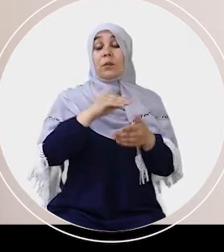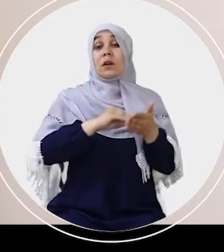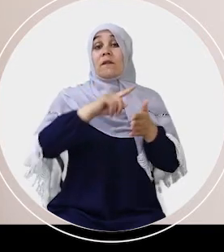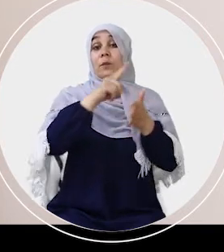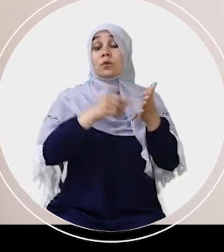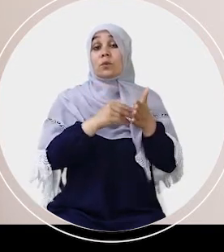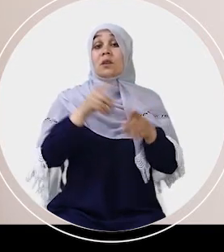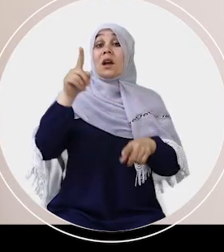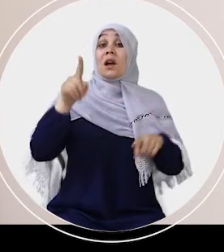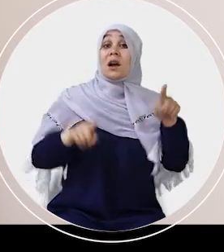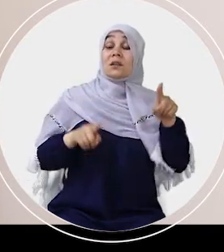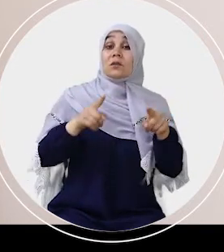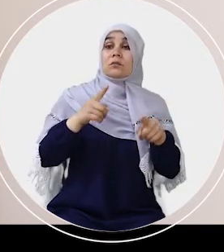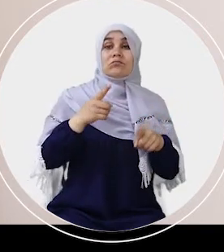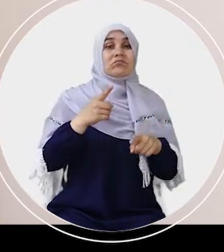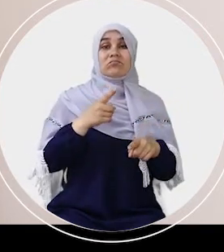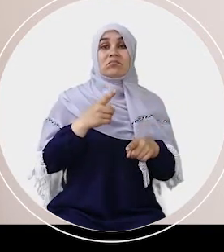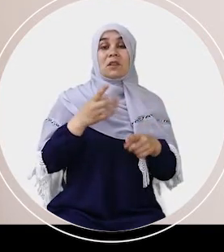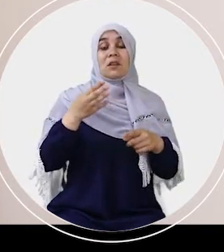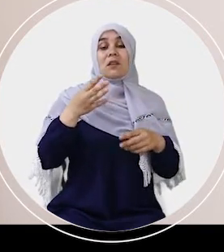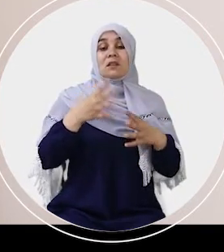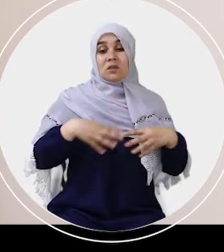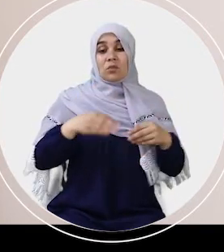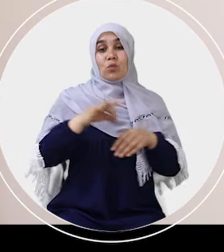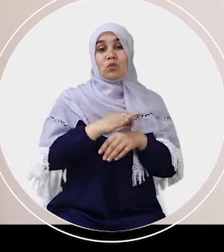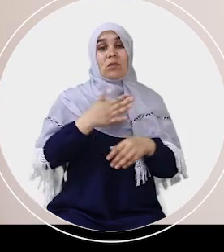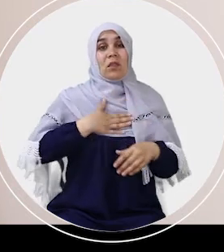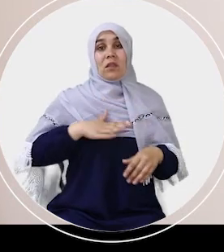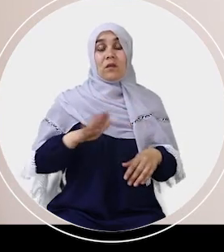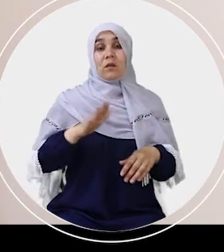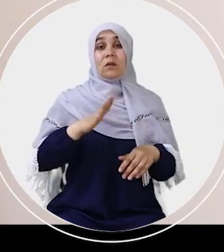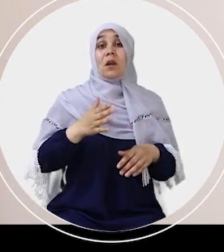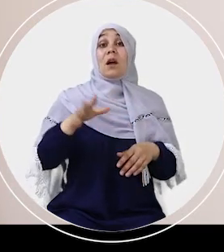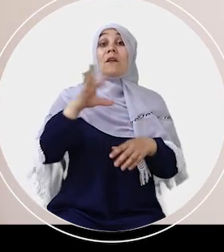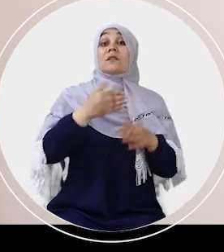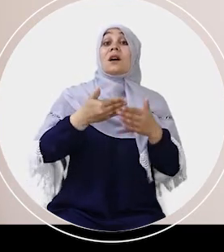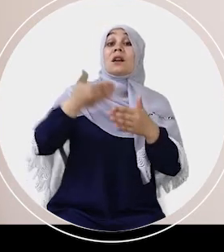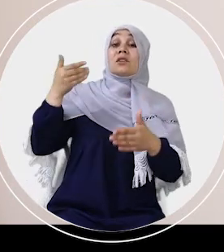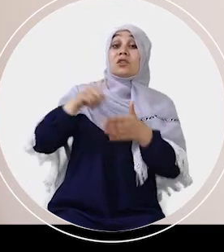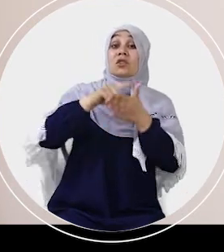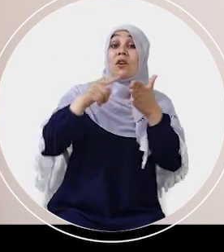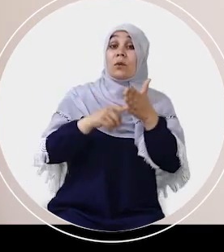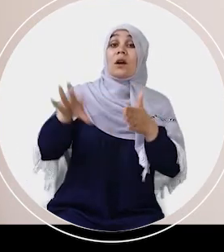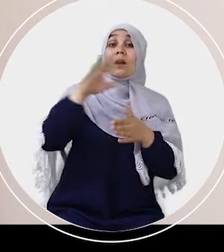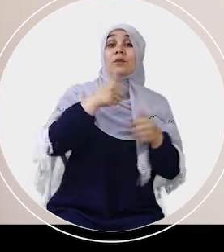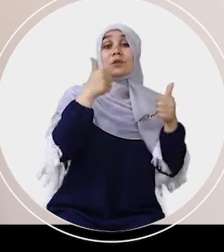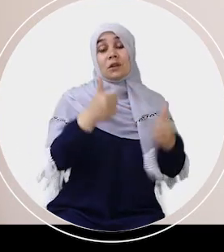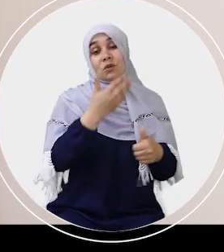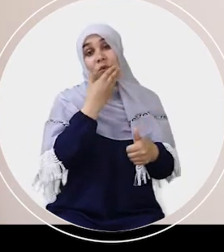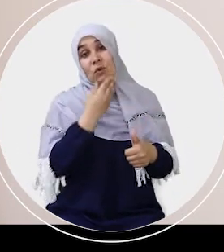joyda aksariyati norozi ekanligini bildirib qo'ygan. Yuqoridagi savollarda hammasi yaxshi,